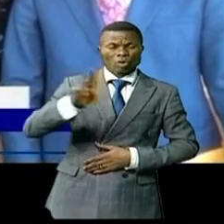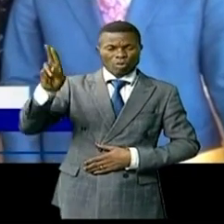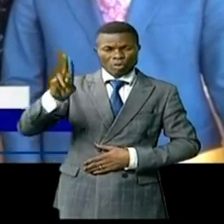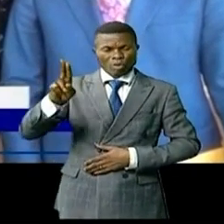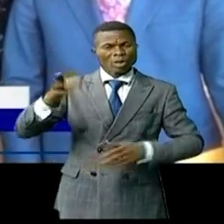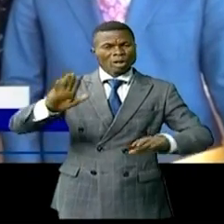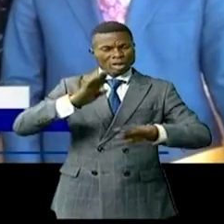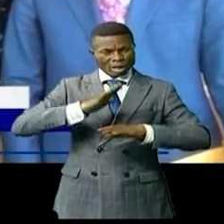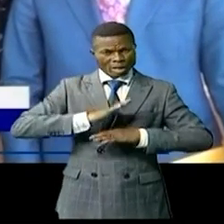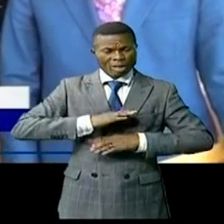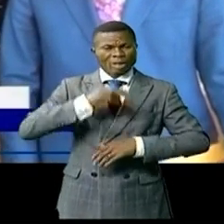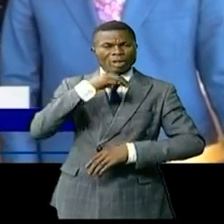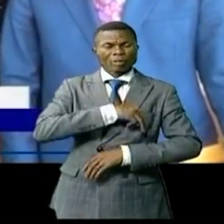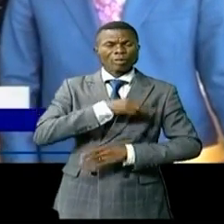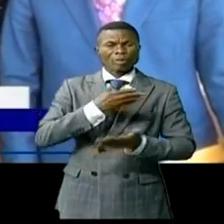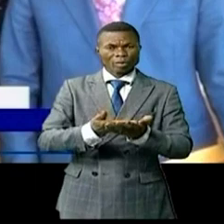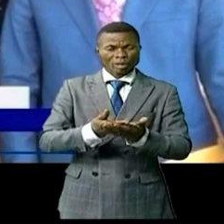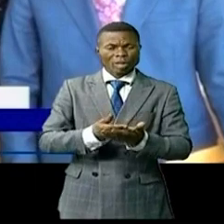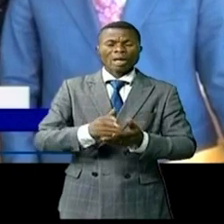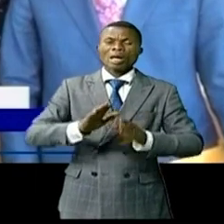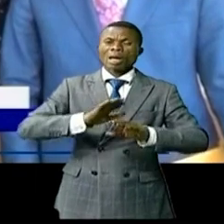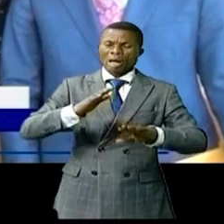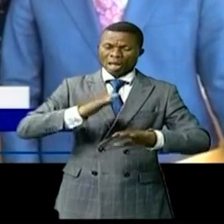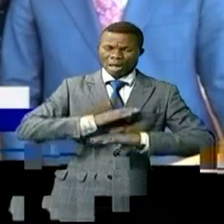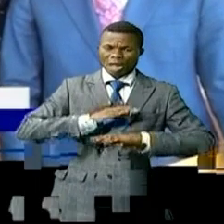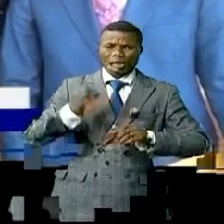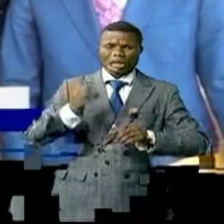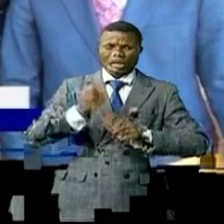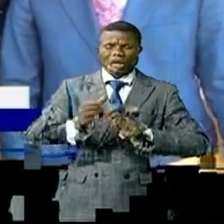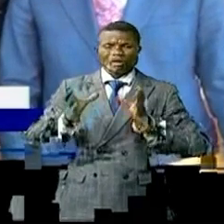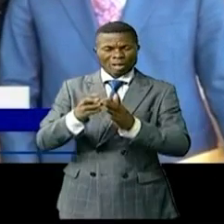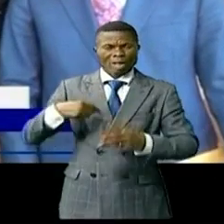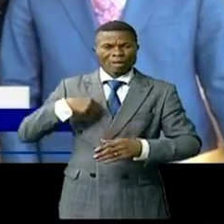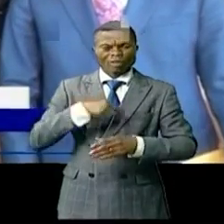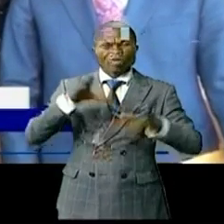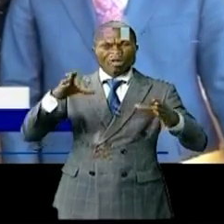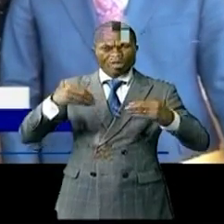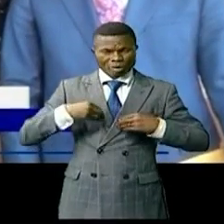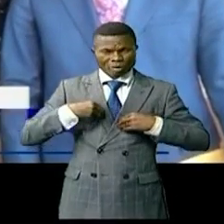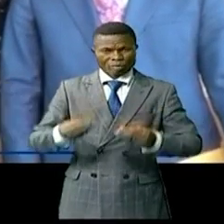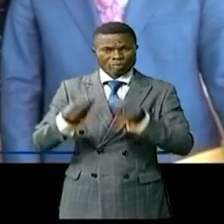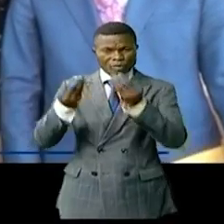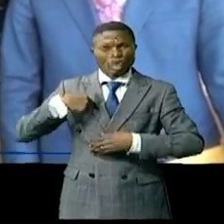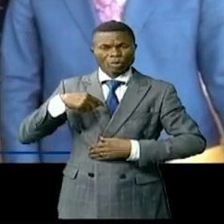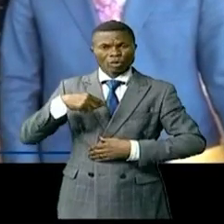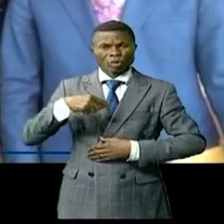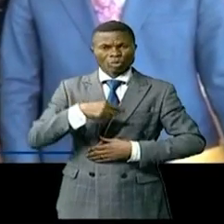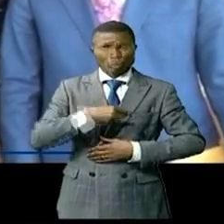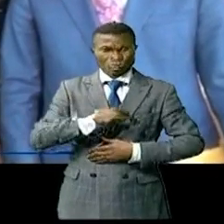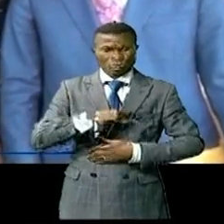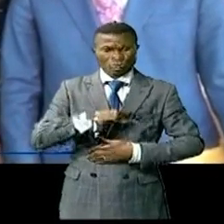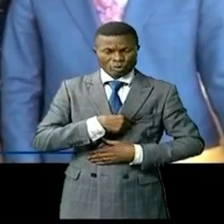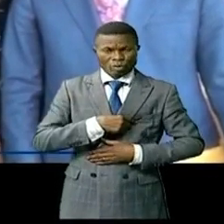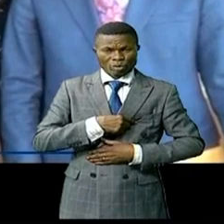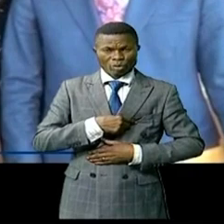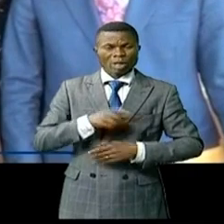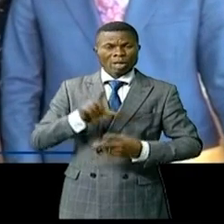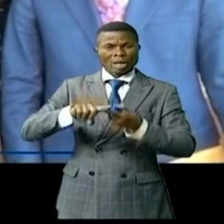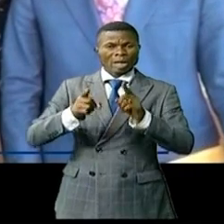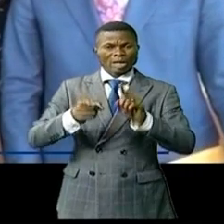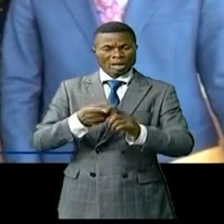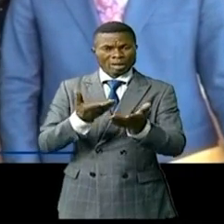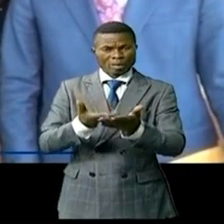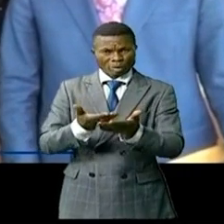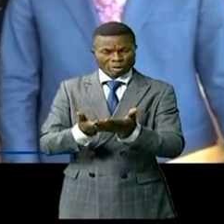favorable à la mission. Il est favorable à collaborer avec nous. Il vient de mettre à notre disposition ses collaborateurs